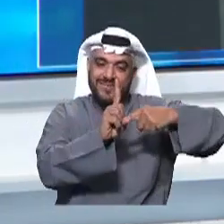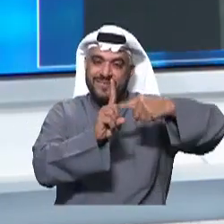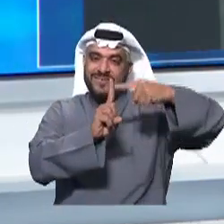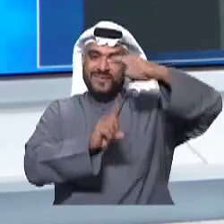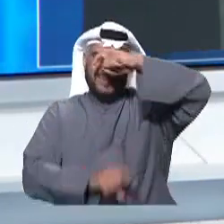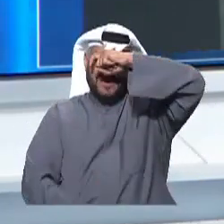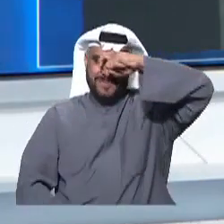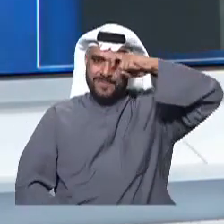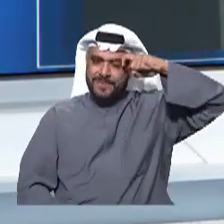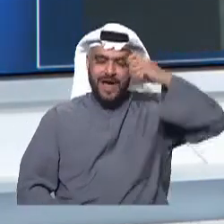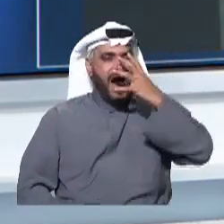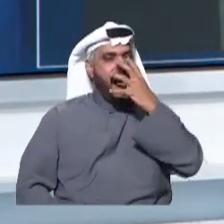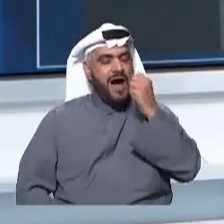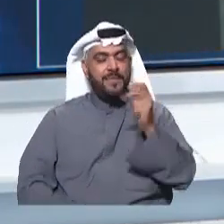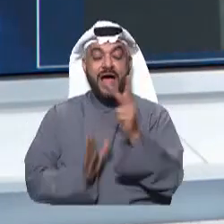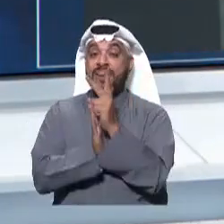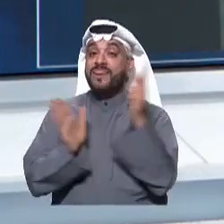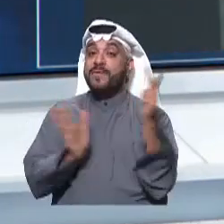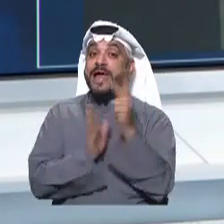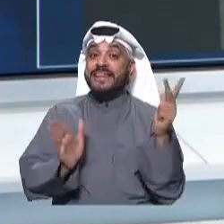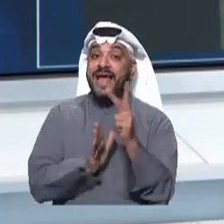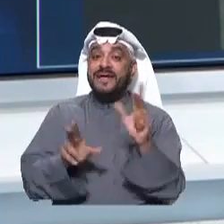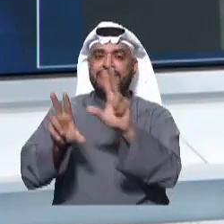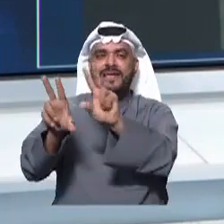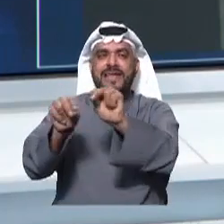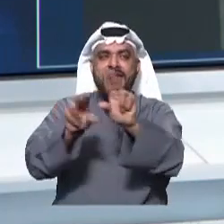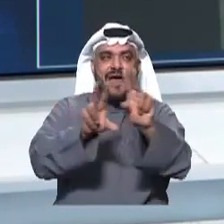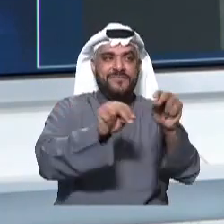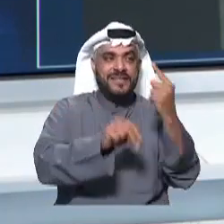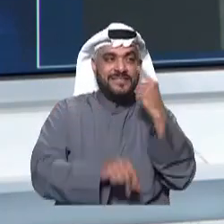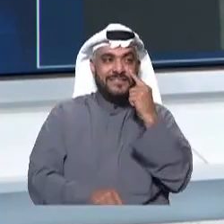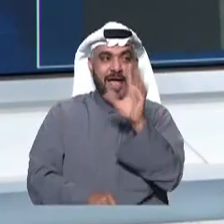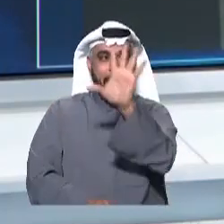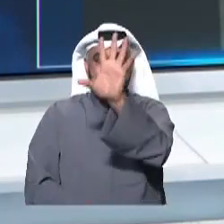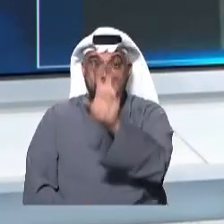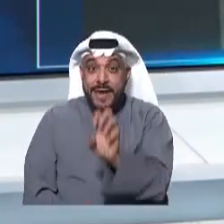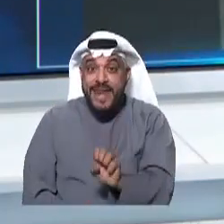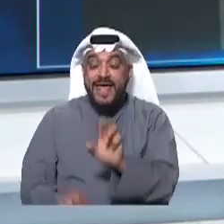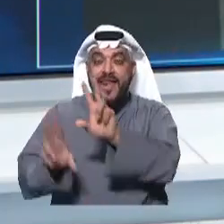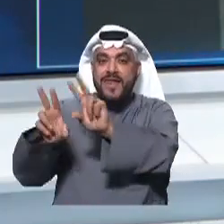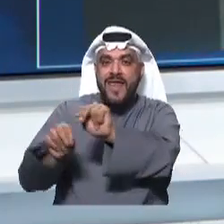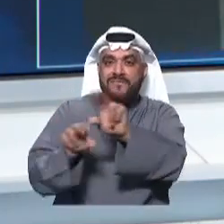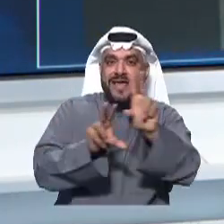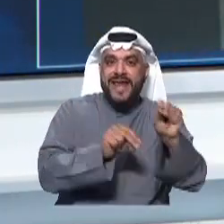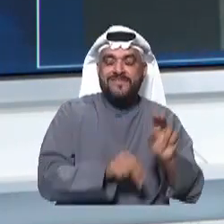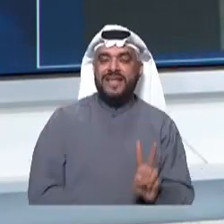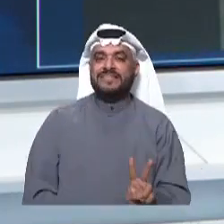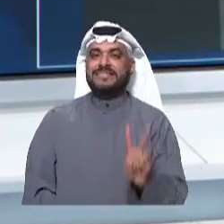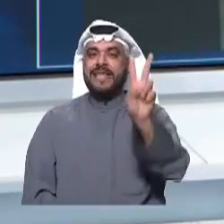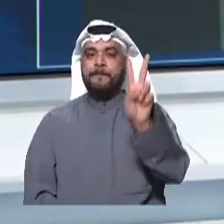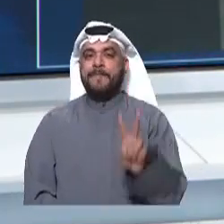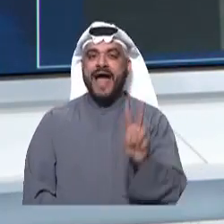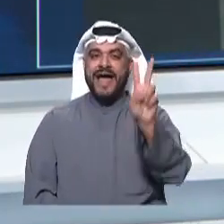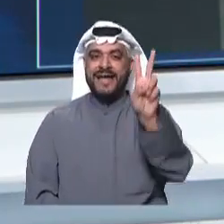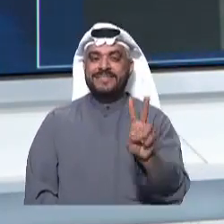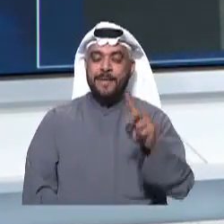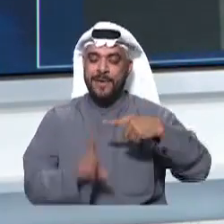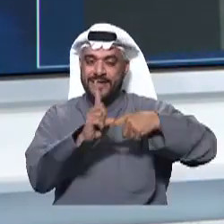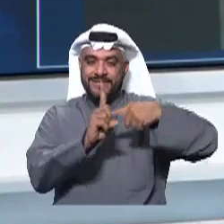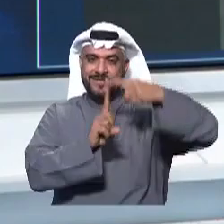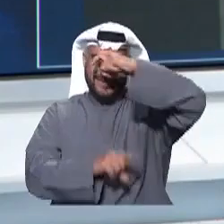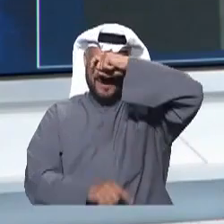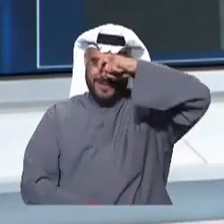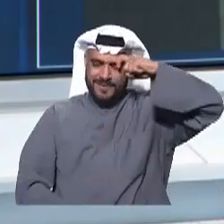الحرارة مشاهدينا يوم السبت والأحد، استمرار الرياح الشمالية الغربية أيضا معنا، 18 درجة متوقعة كأعلى حرارة على مدينة